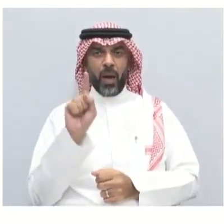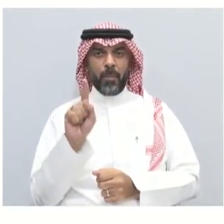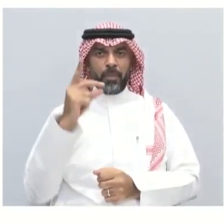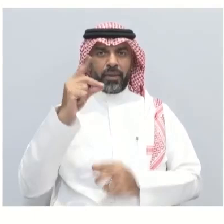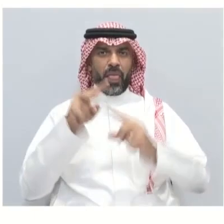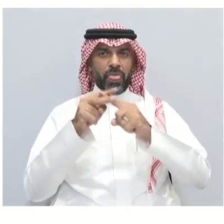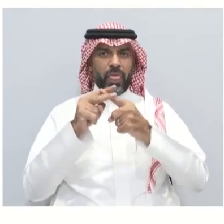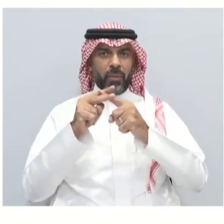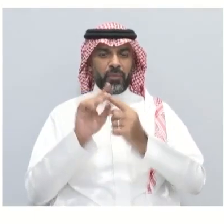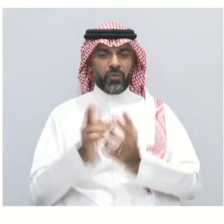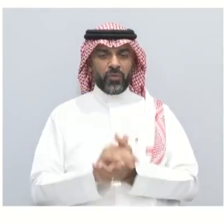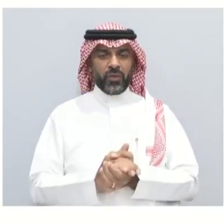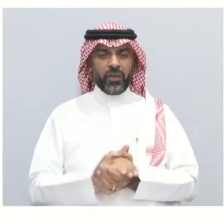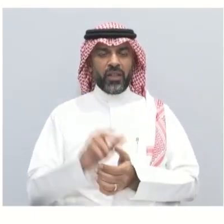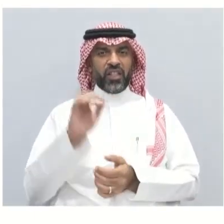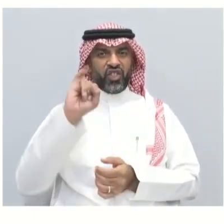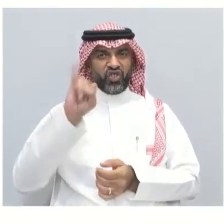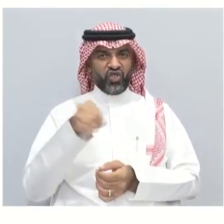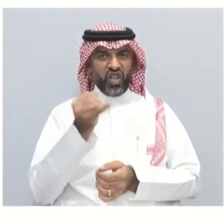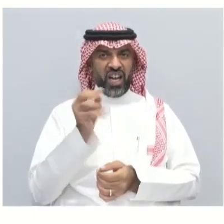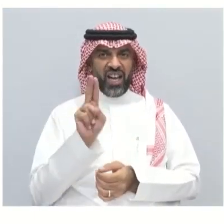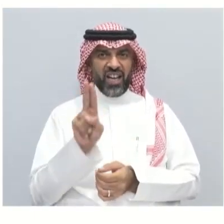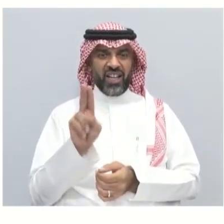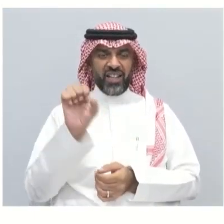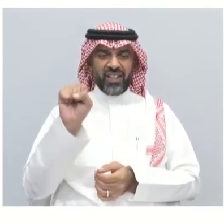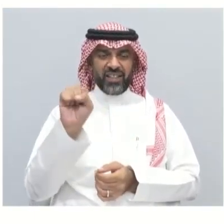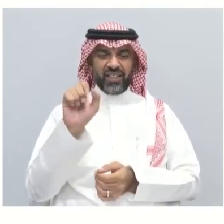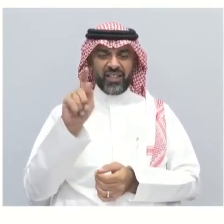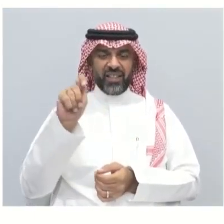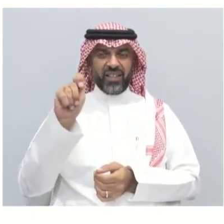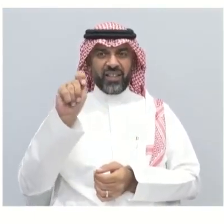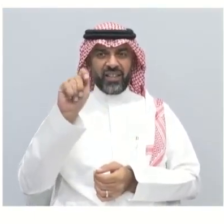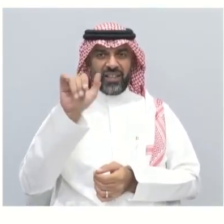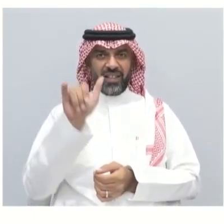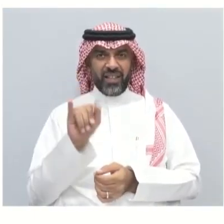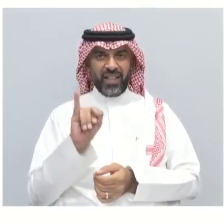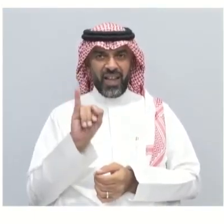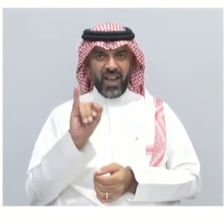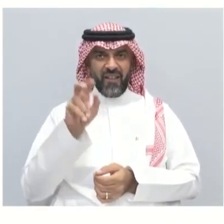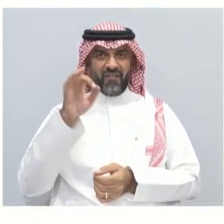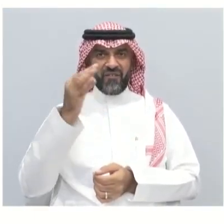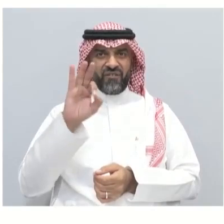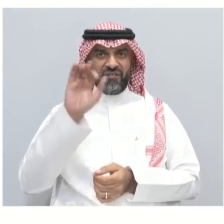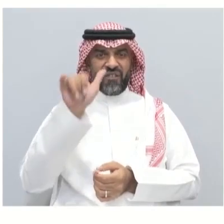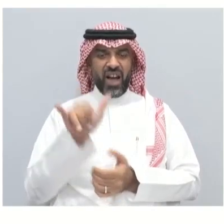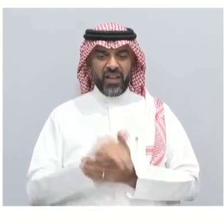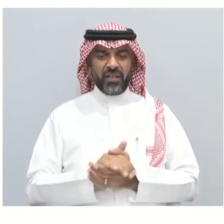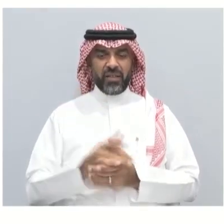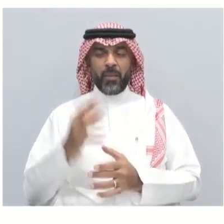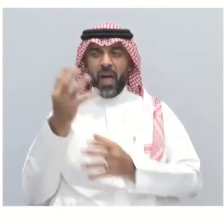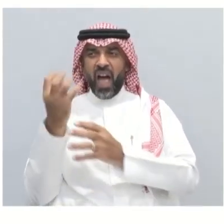احسنتم الجست فاي او الضبط هو يعتبر نوع من انواع محاذاه او ضبط محاذاه النص طيب حفظ